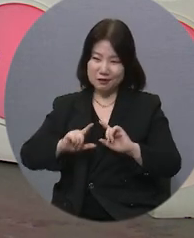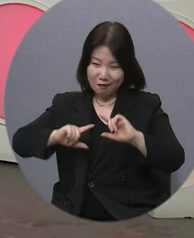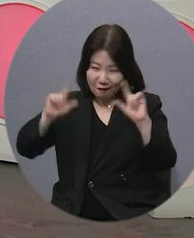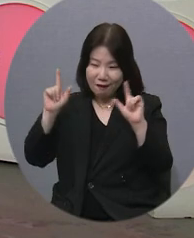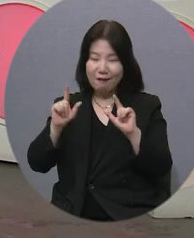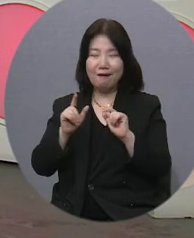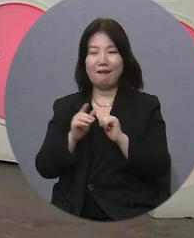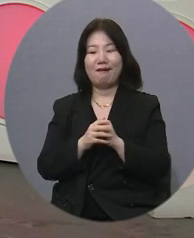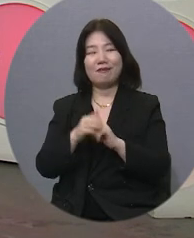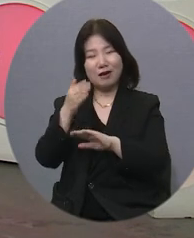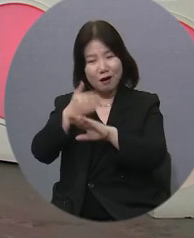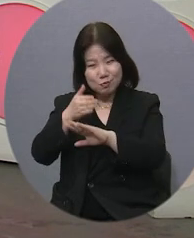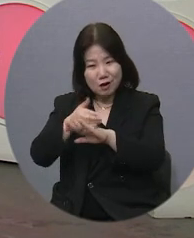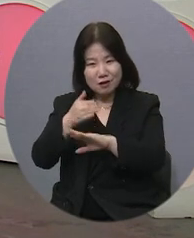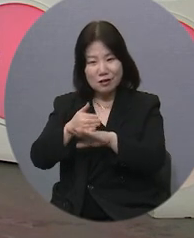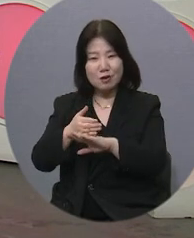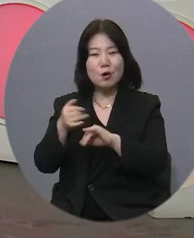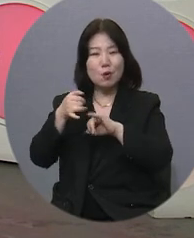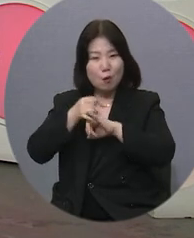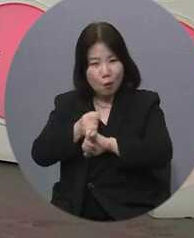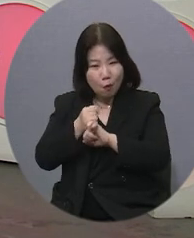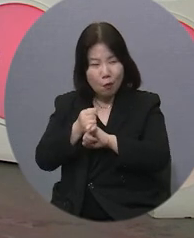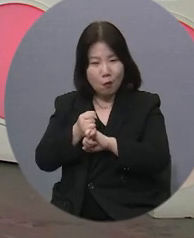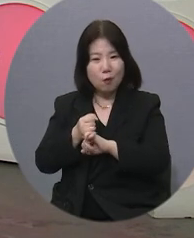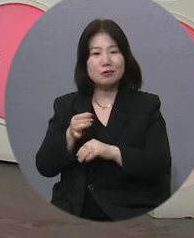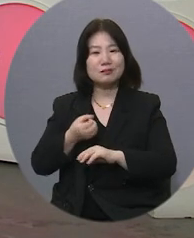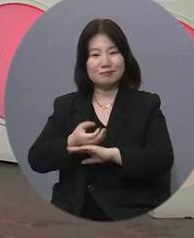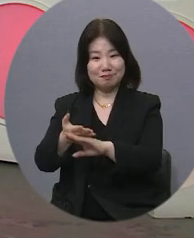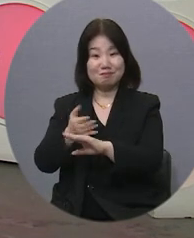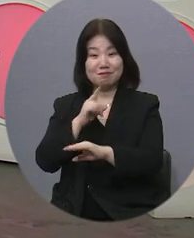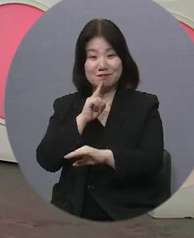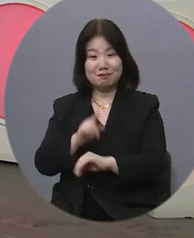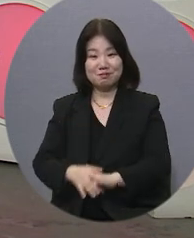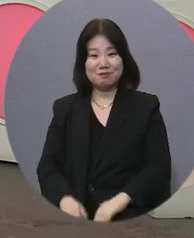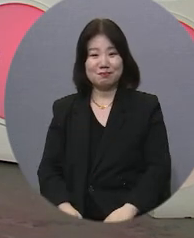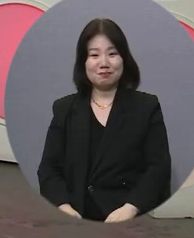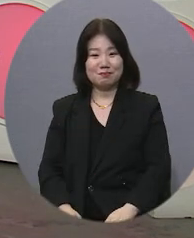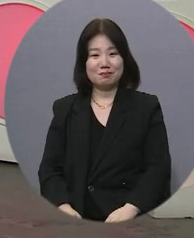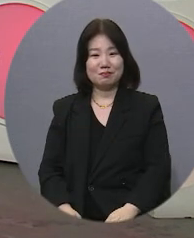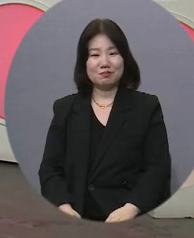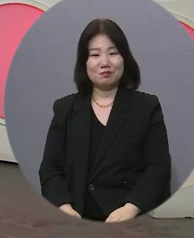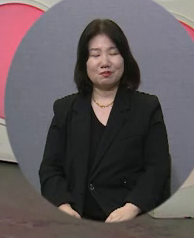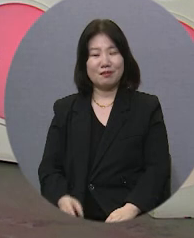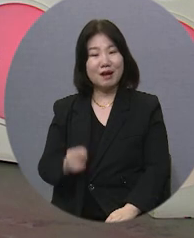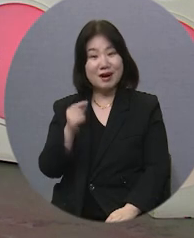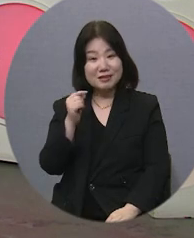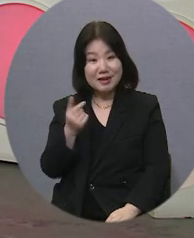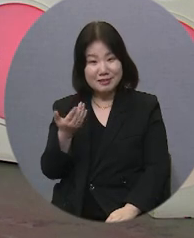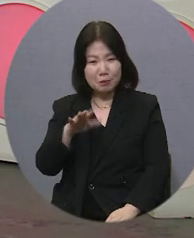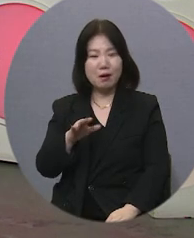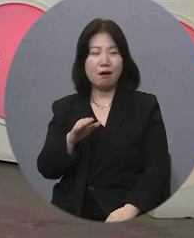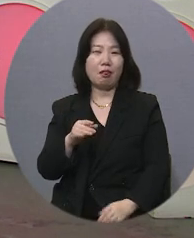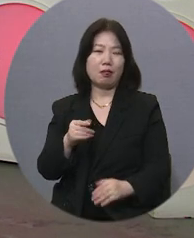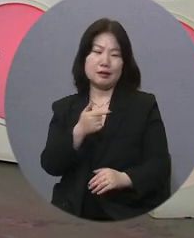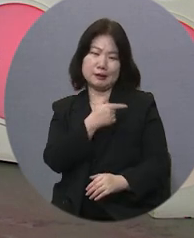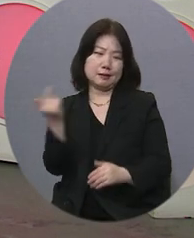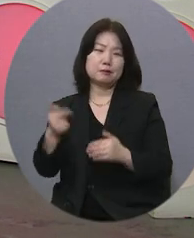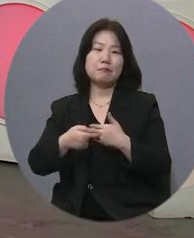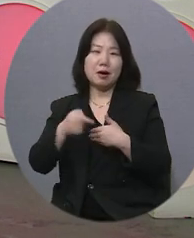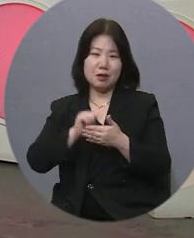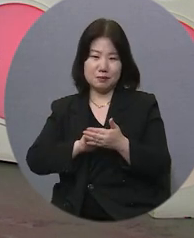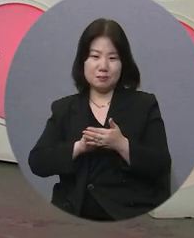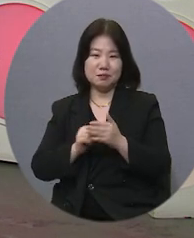테니까 감사하다고 꼭 좀 전해드려. 그런 또 기억이 있어요. 작지만 저희한테도 굉장히 큰 거거든요. 네, 그게